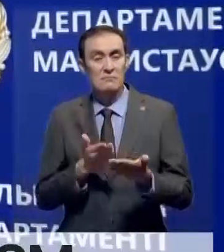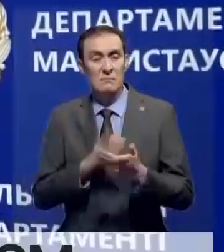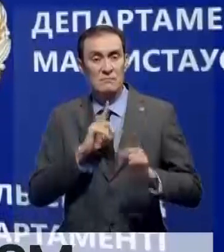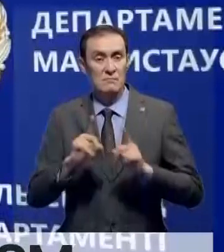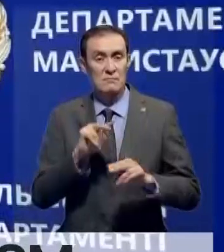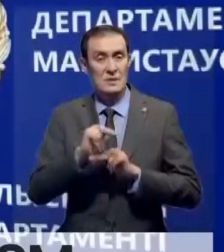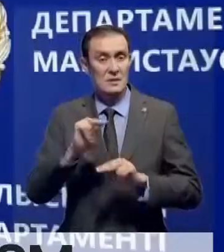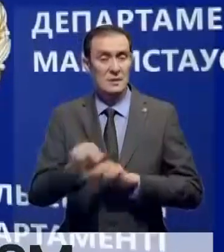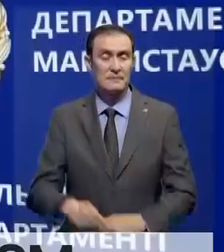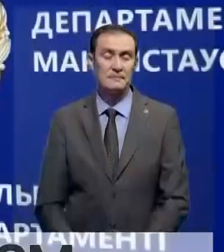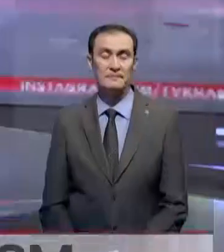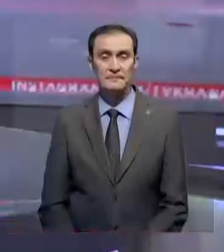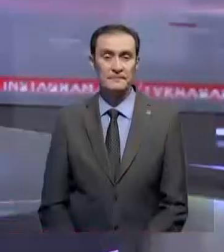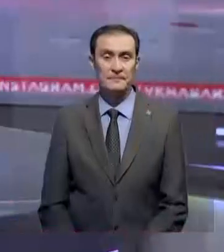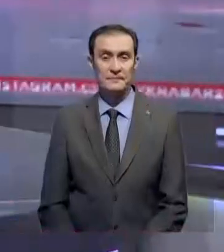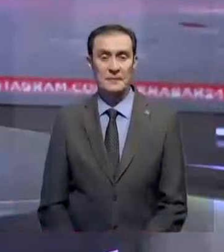беседа.